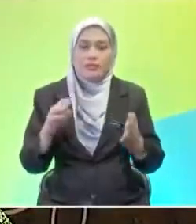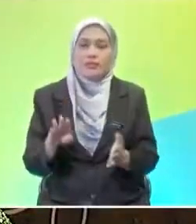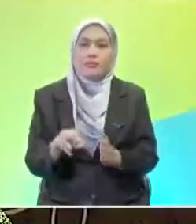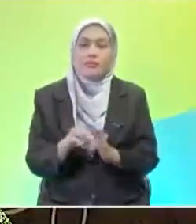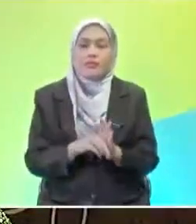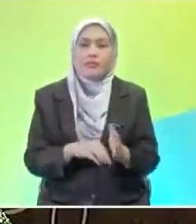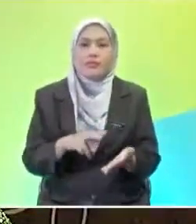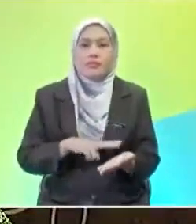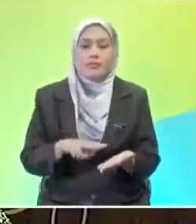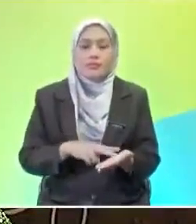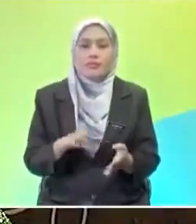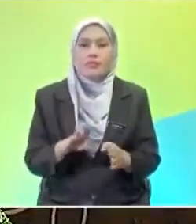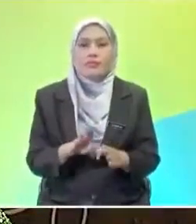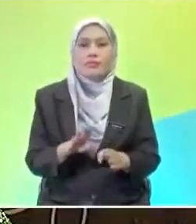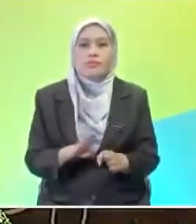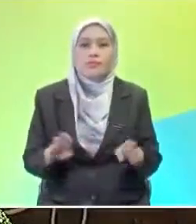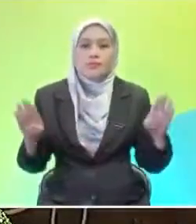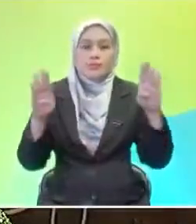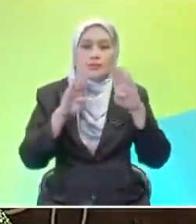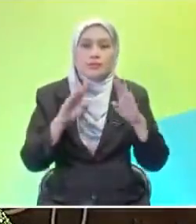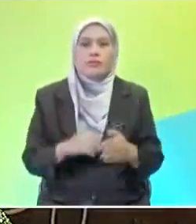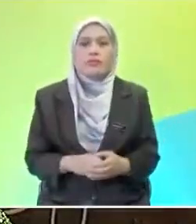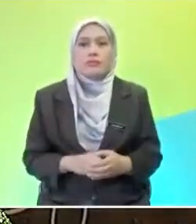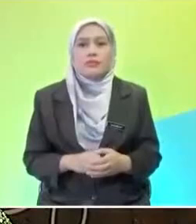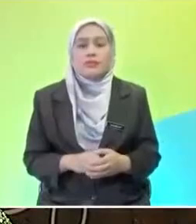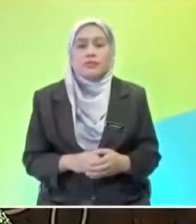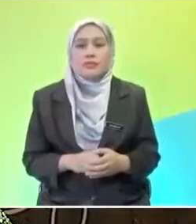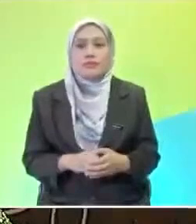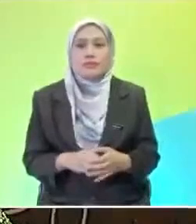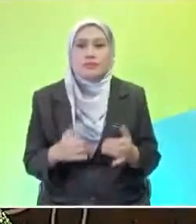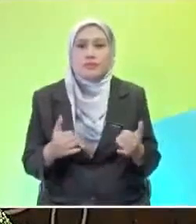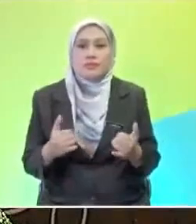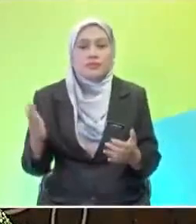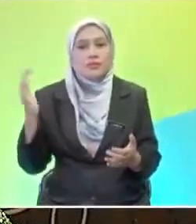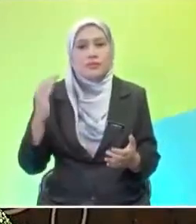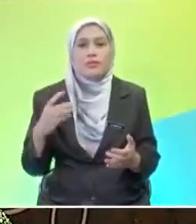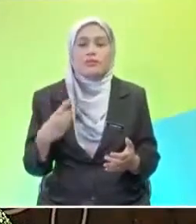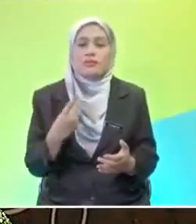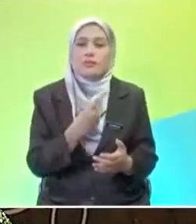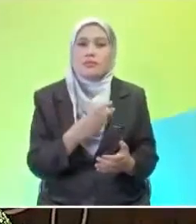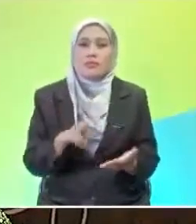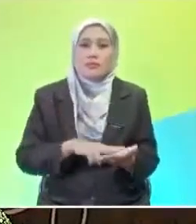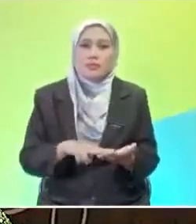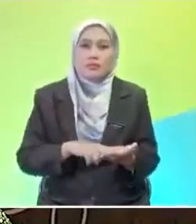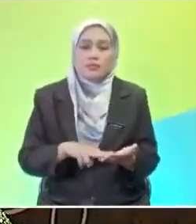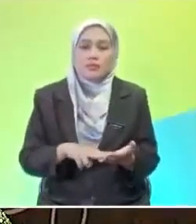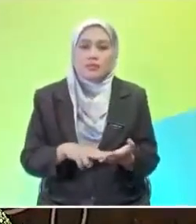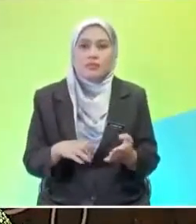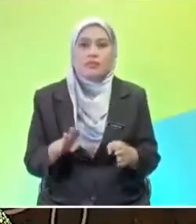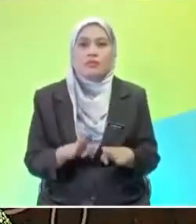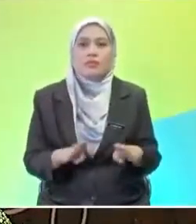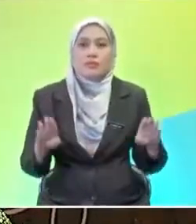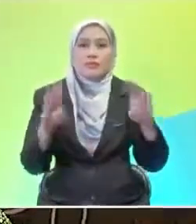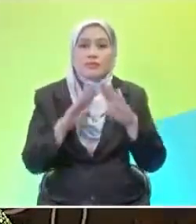pada hari ini. Jom kita baca. Alright. Silakan yang pertama, cikgu nak suruh minta Mia, boleh tak Mia bacakan berita